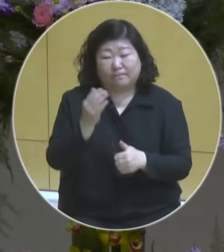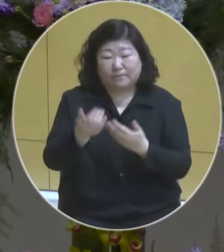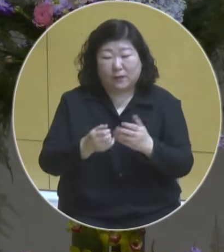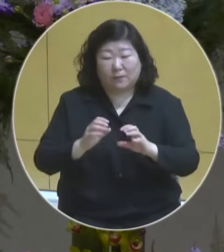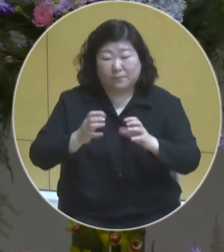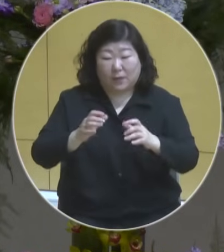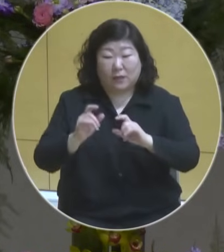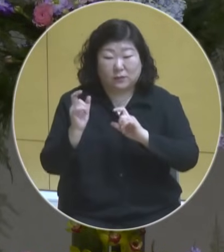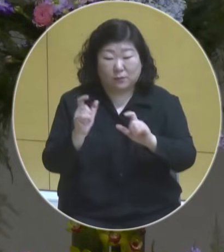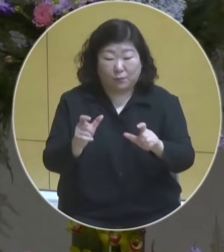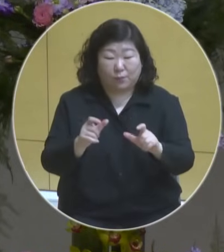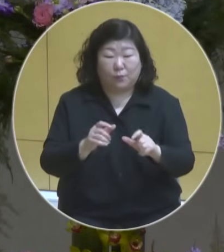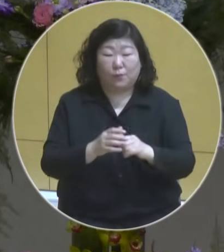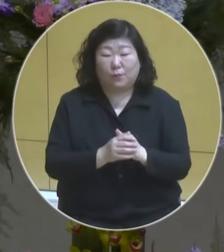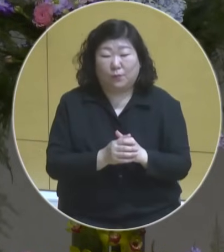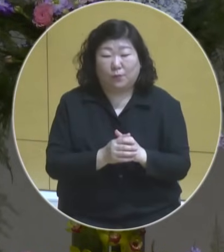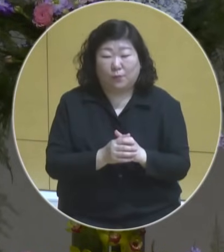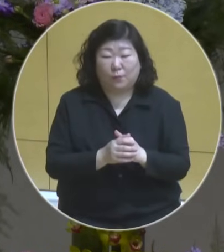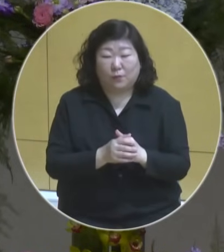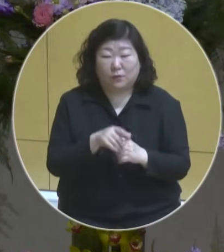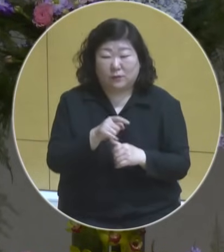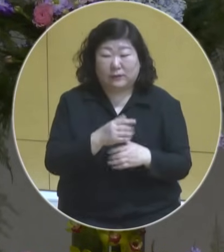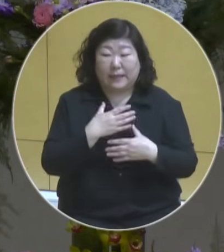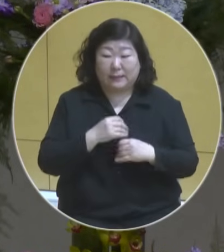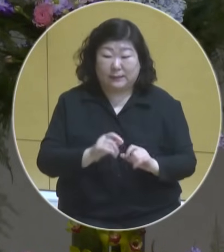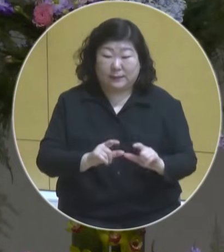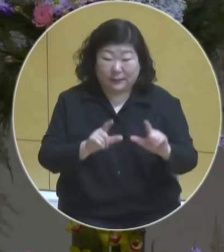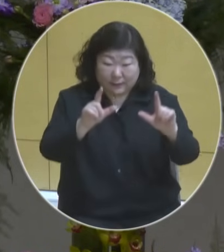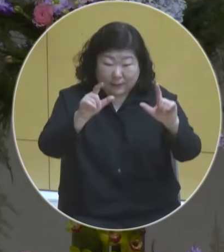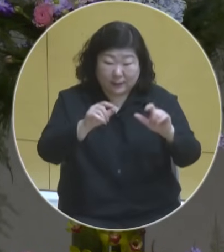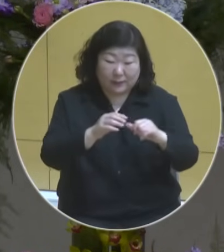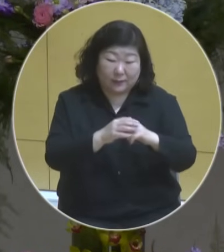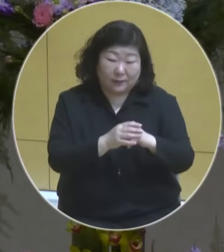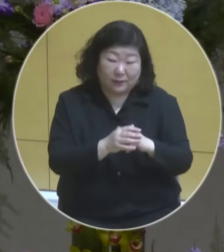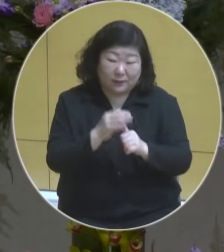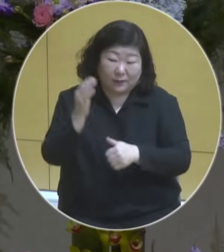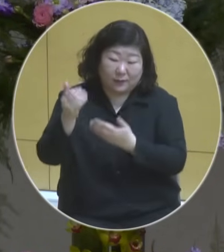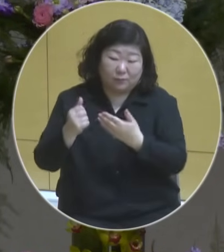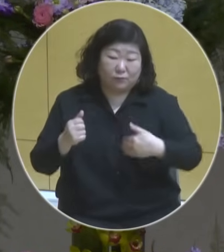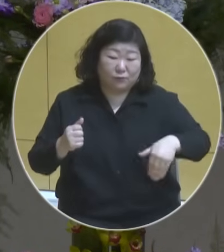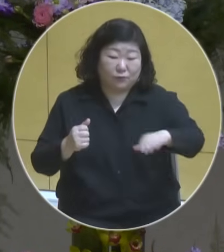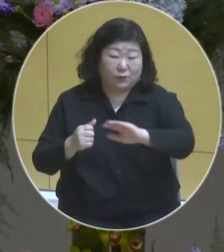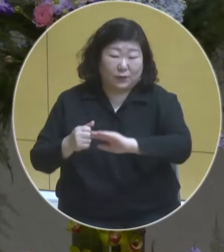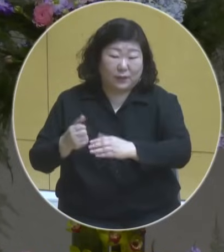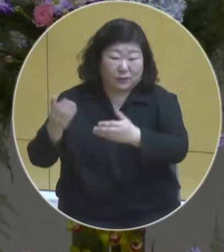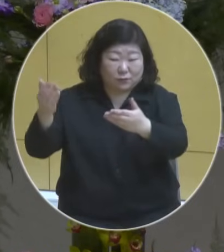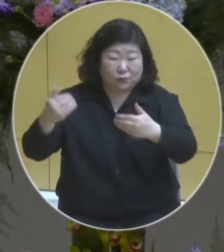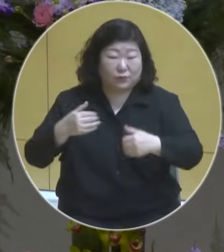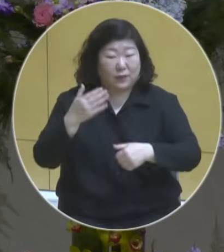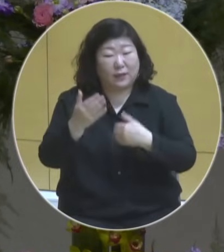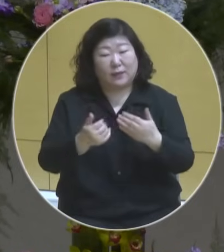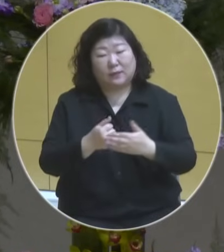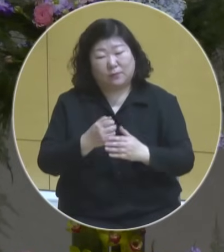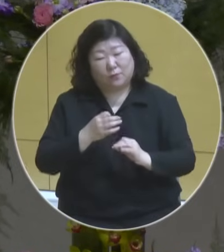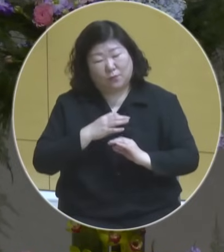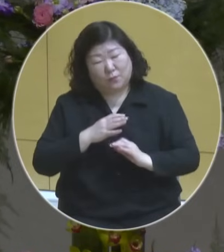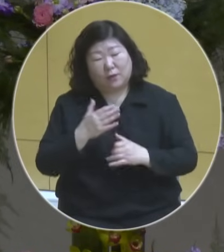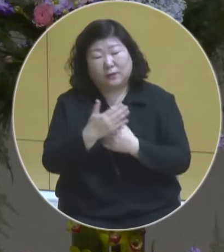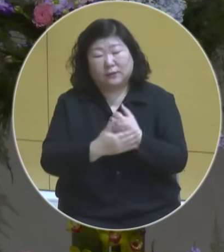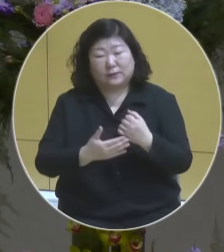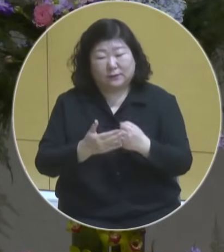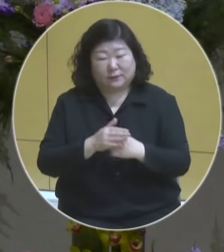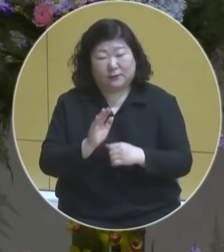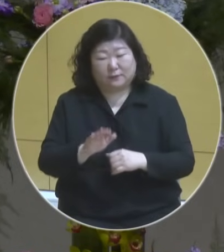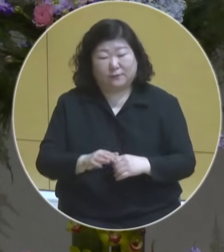선포 이것이 바로 이 안식일날 하나님께서 우리에게 부어주시는 하나님의 놀라운